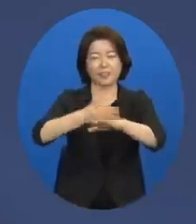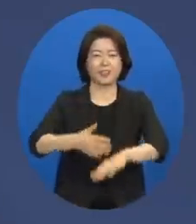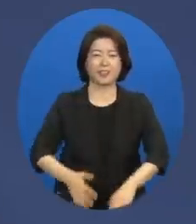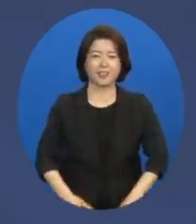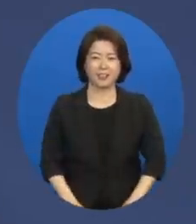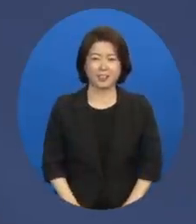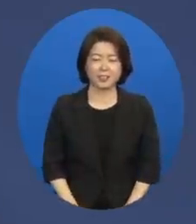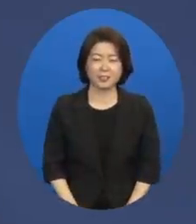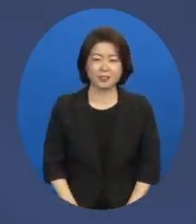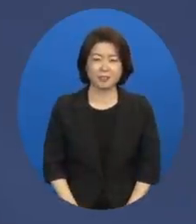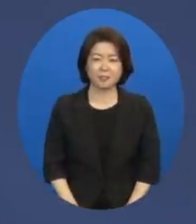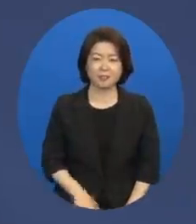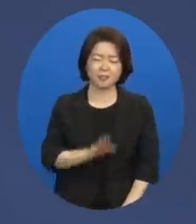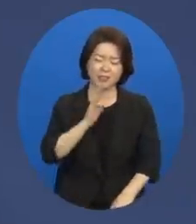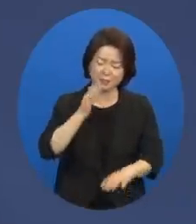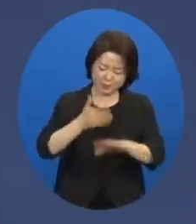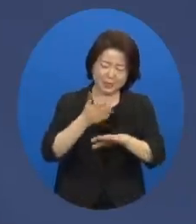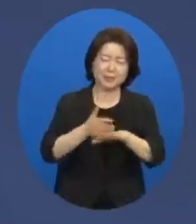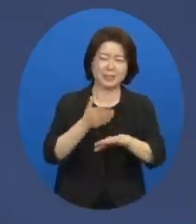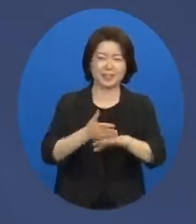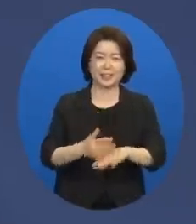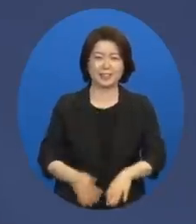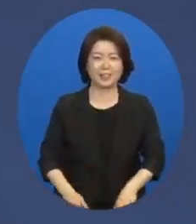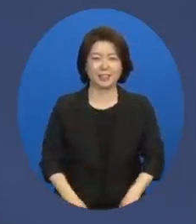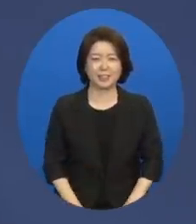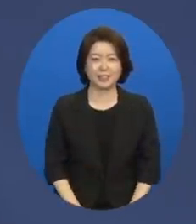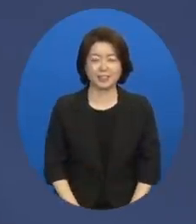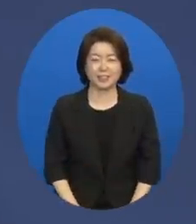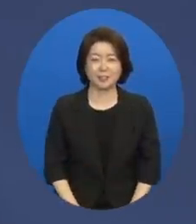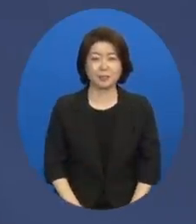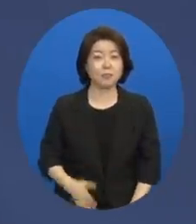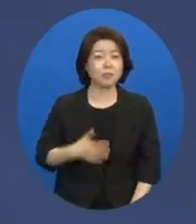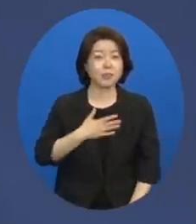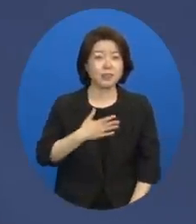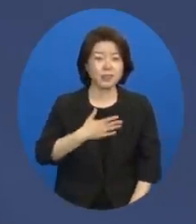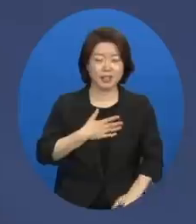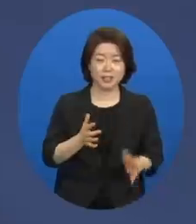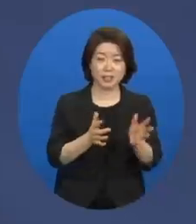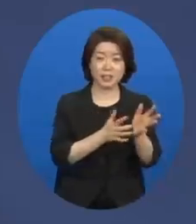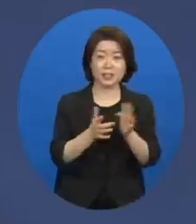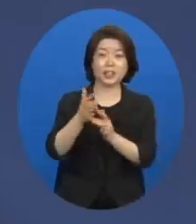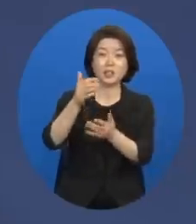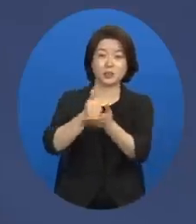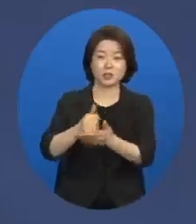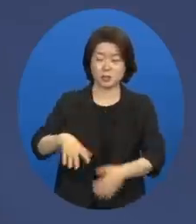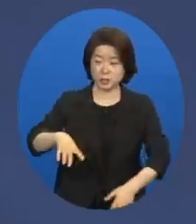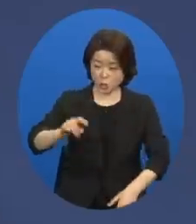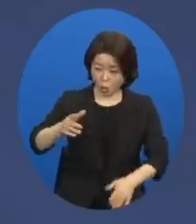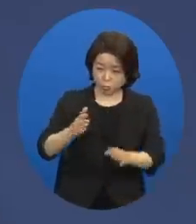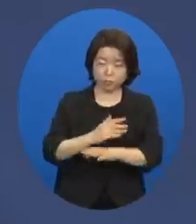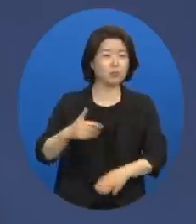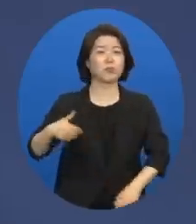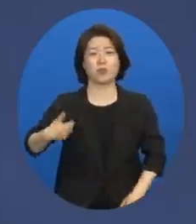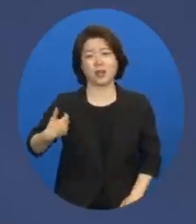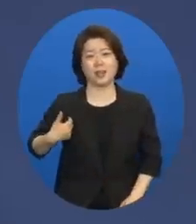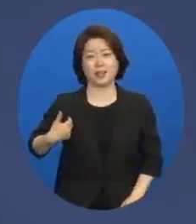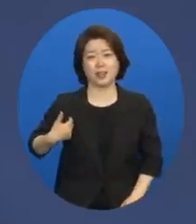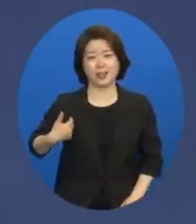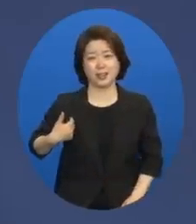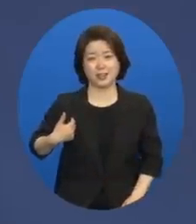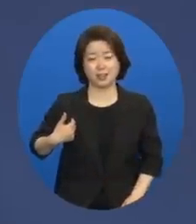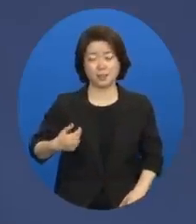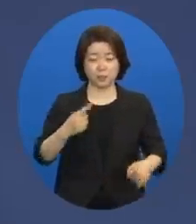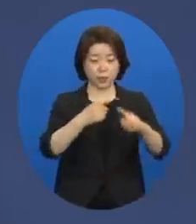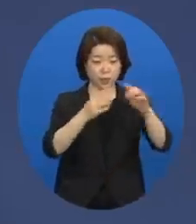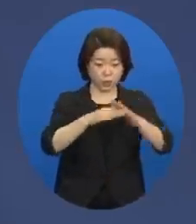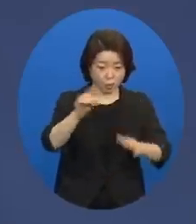감사해요. 너무 감사해요. 난 예수님을 처음부터 모르니까 교회를